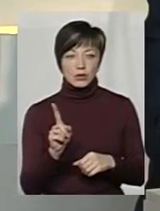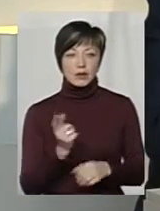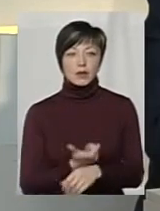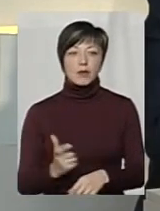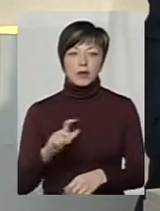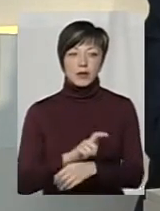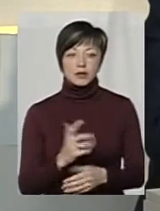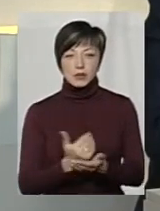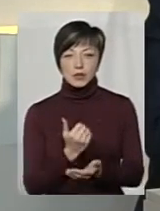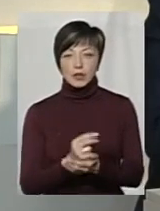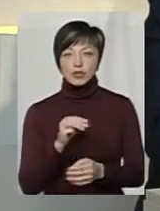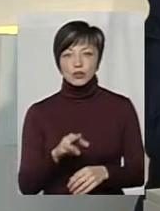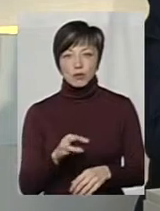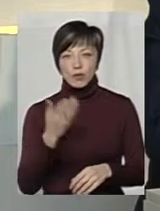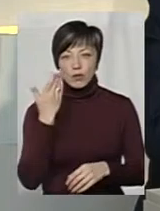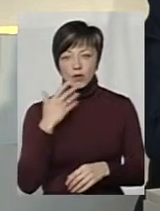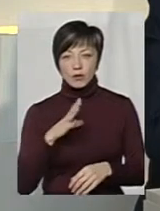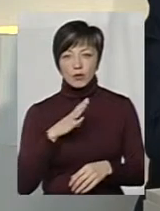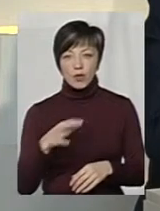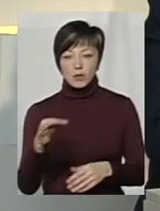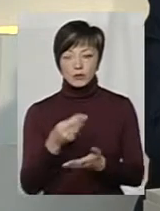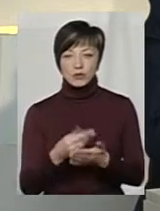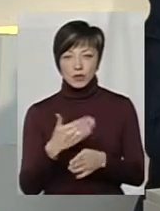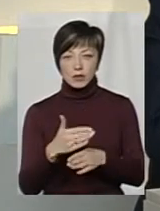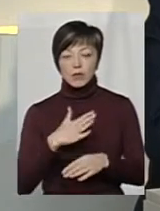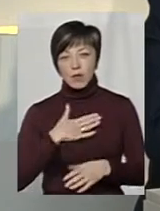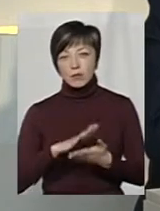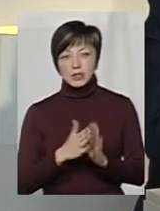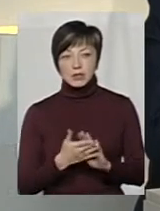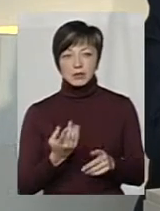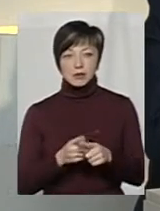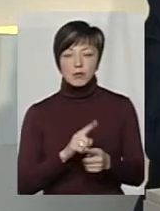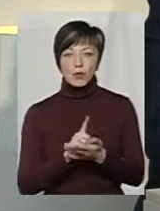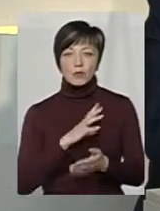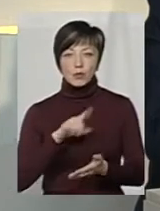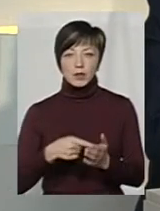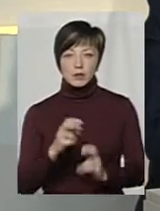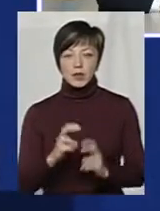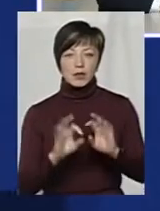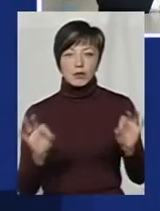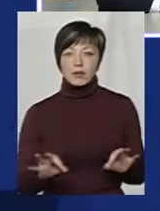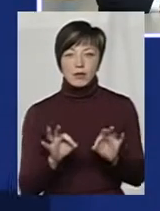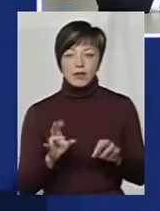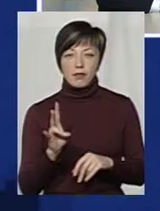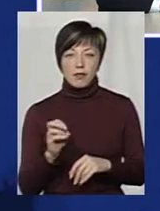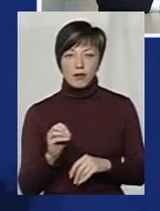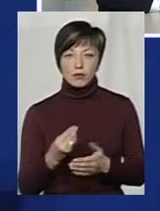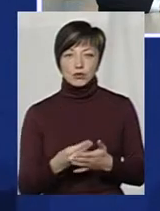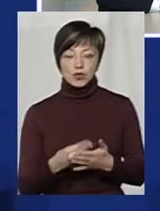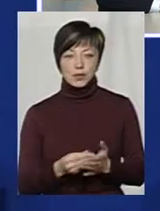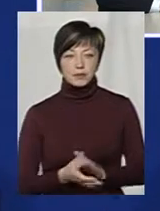набагато більше заробляють, ніж тоді, коли ми дотували їх з обласного бюджету. І моя позиція, що це має бути комунальне підприємство, в ніякому разі не